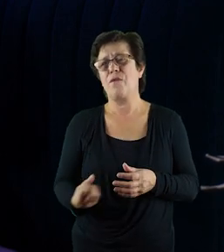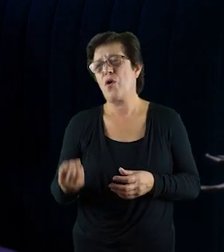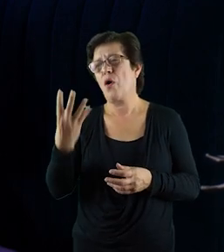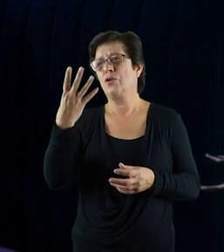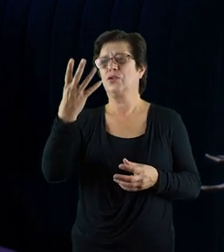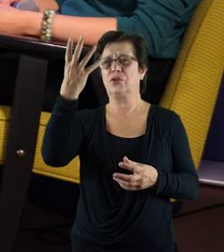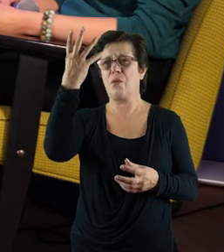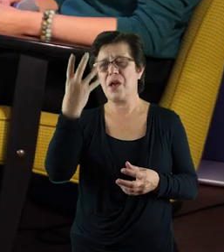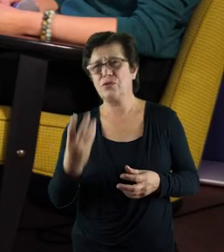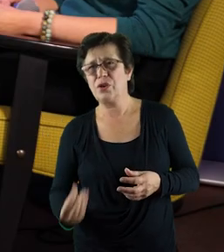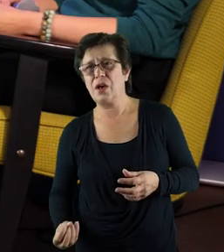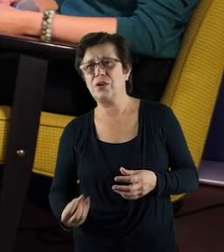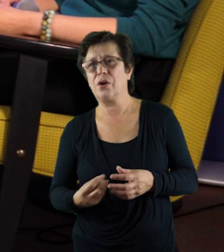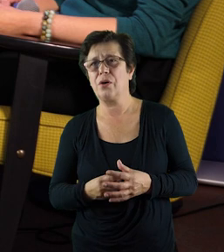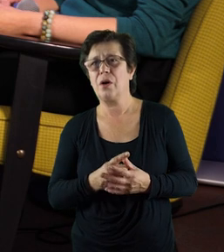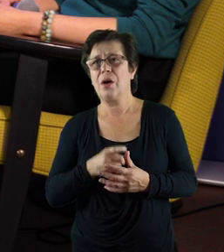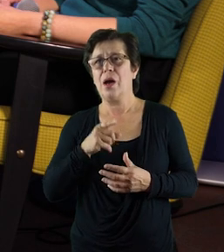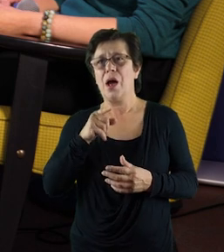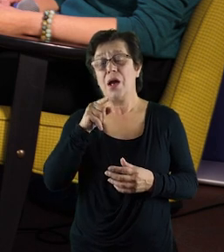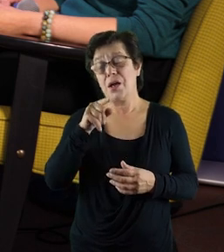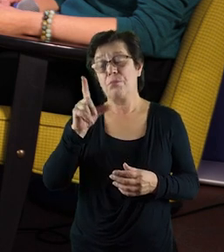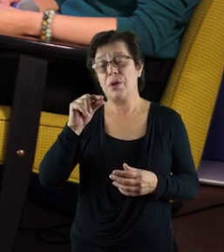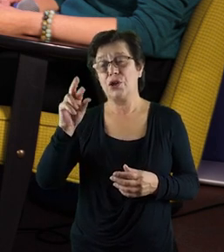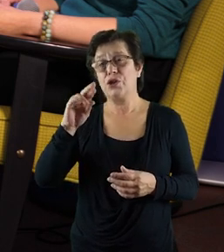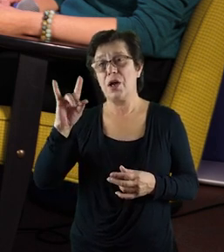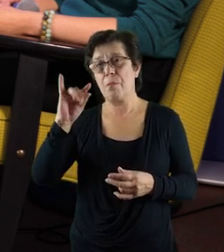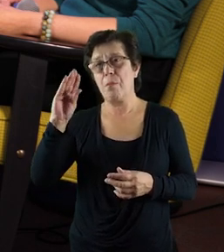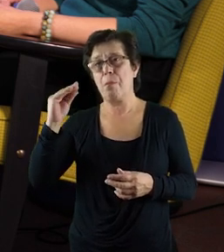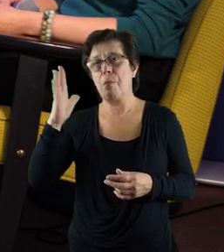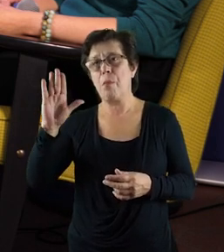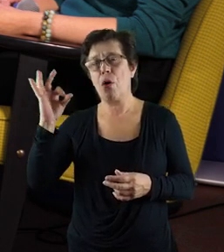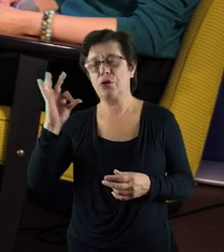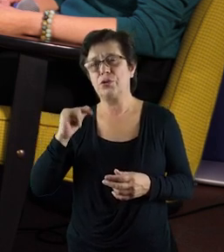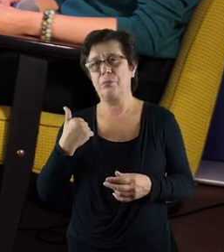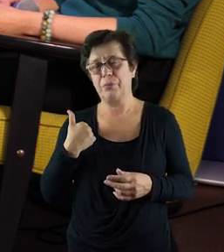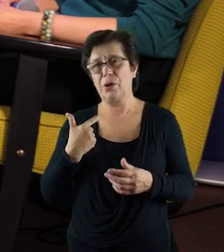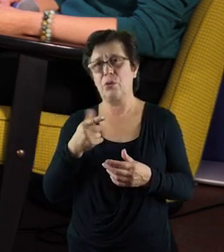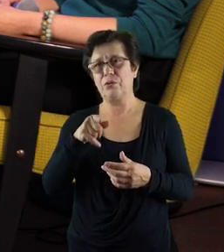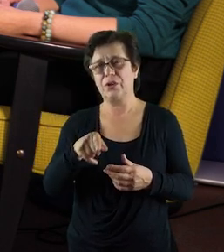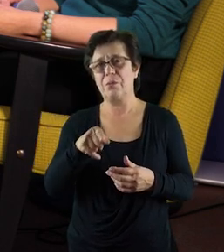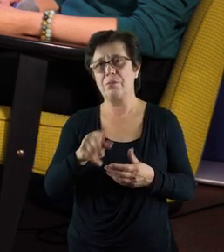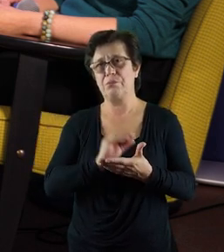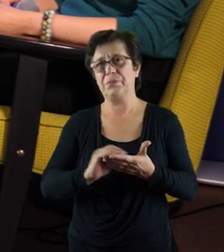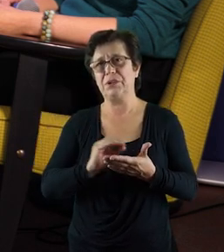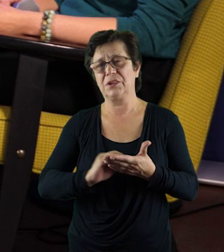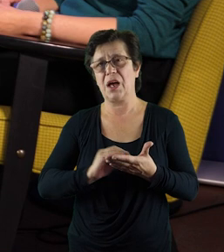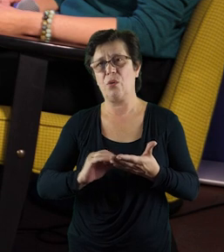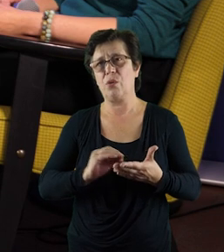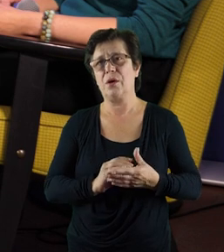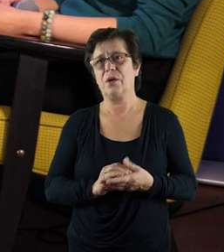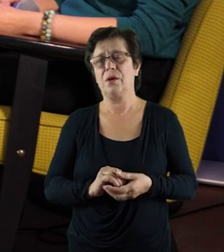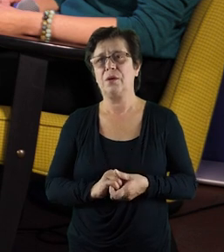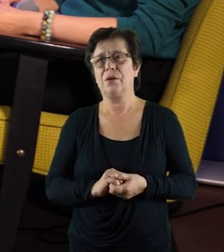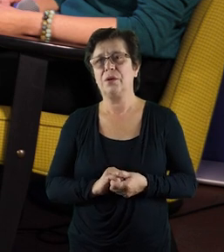to absolutnie Przyboś się tutaj wpisywał w to. Zresztą no on tak na ten etos chłopski też, mam wrażenie, nawet się